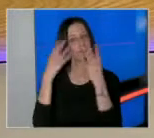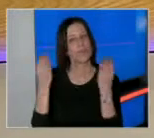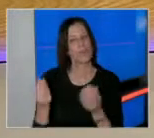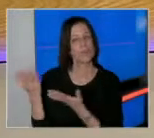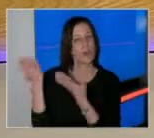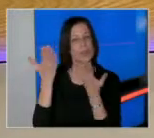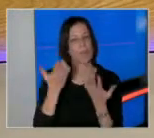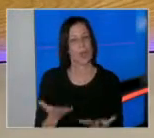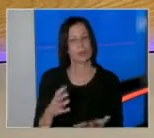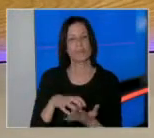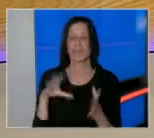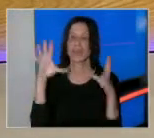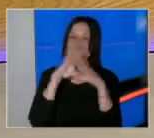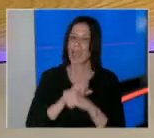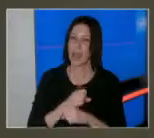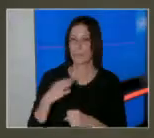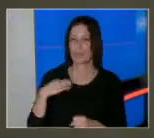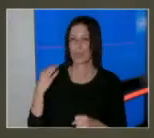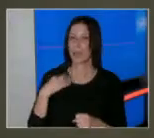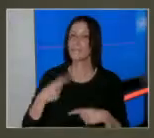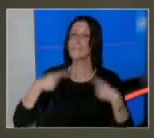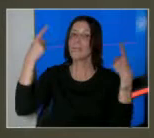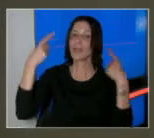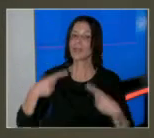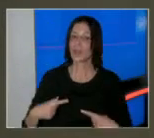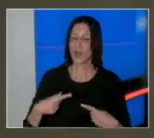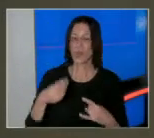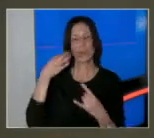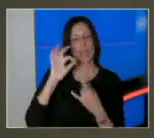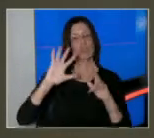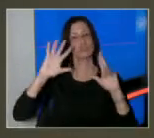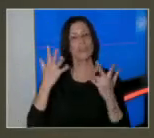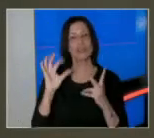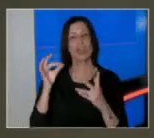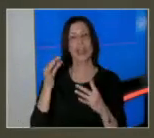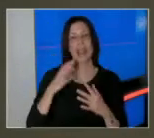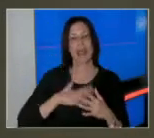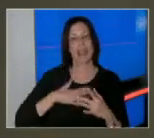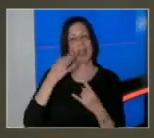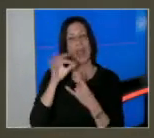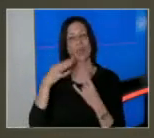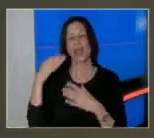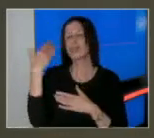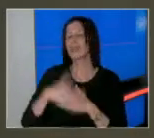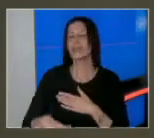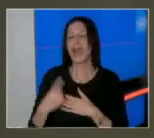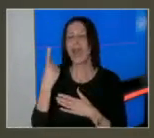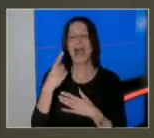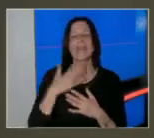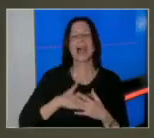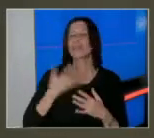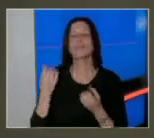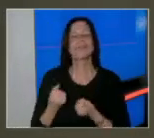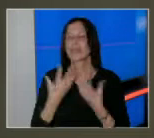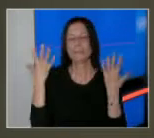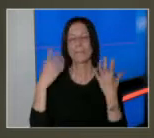טוב וברוכות הבאות למשכן לילה, מה שלומכם? היום, נר שמיני של חנוכה, נגמר אחד החגים הכי מדהימים בשנה.